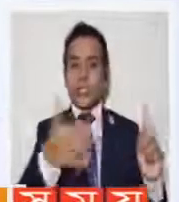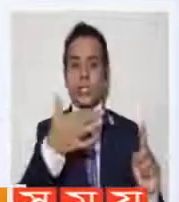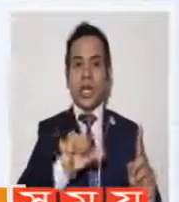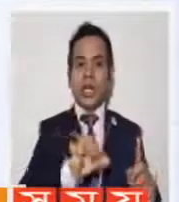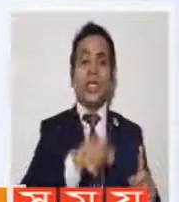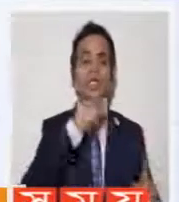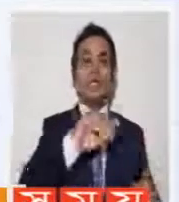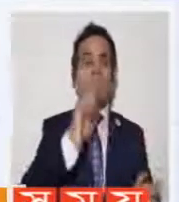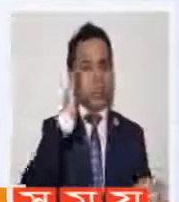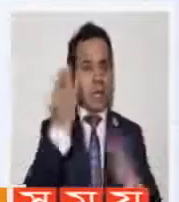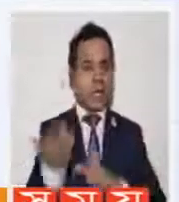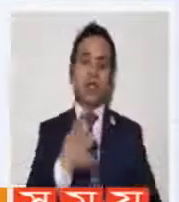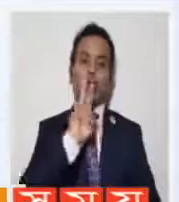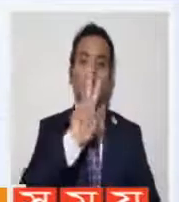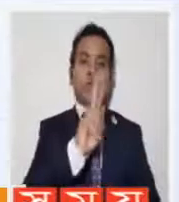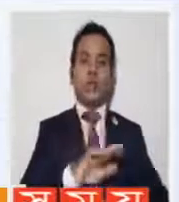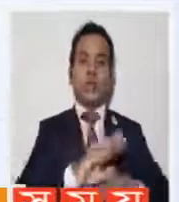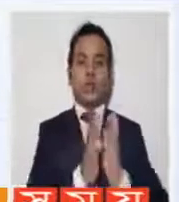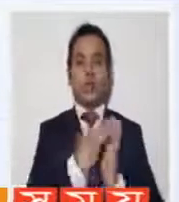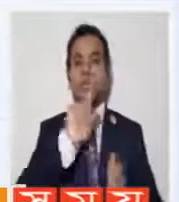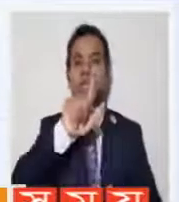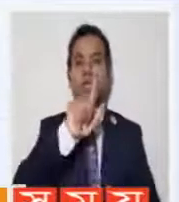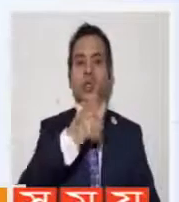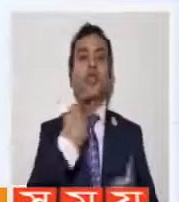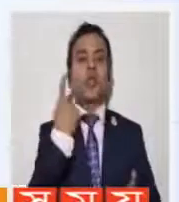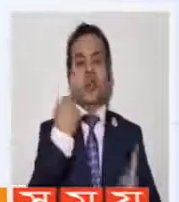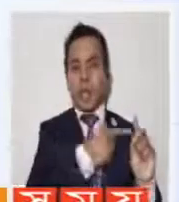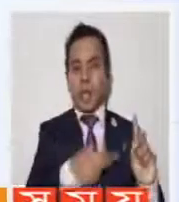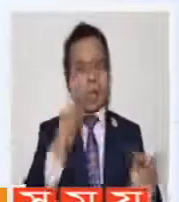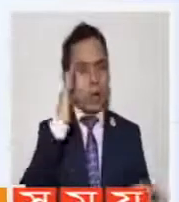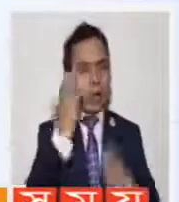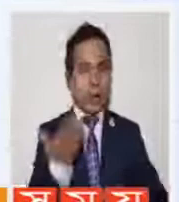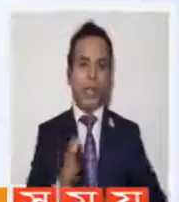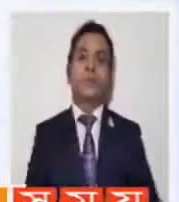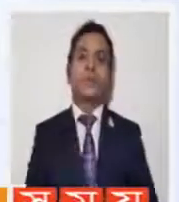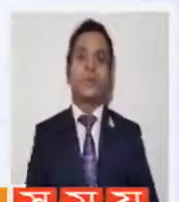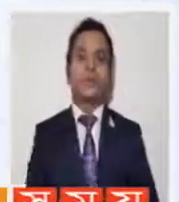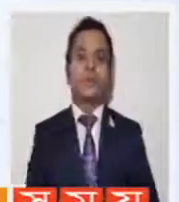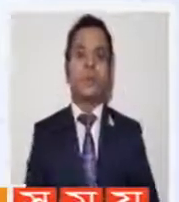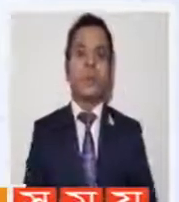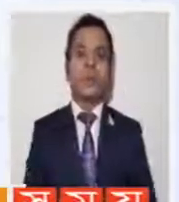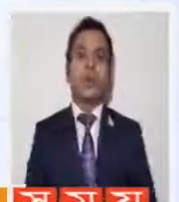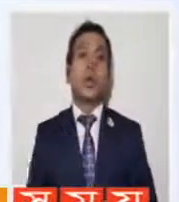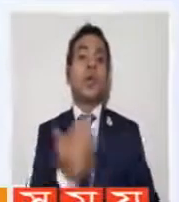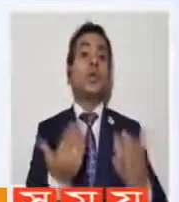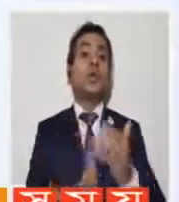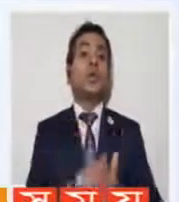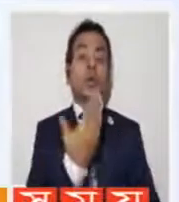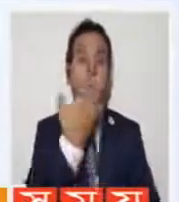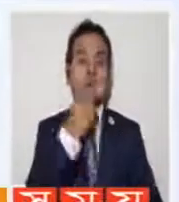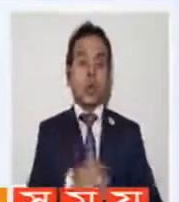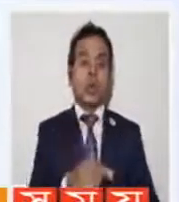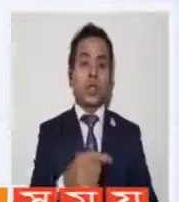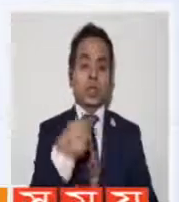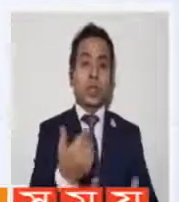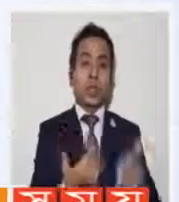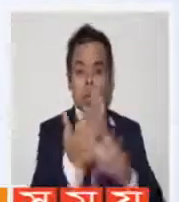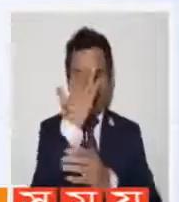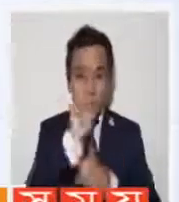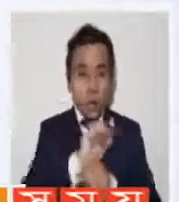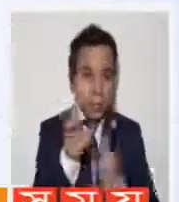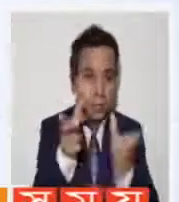৭১ থেকে ৮০ বছরের ২জন, ৬১ থেকে ৭০ বয়সের ২জন এবং ৫১ থেকে ৬০ বছরের ২জন ব্যক্তি।